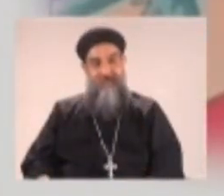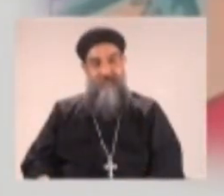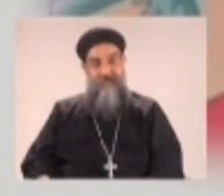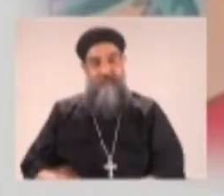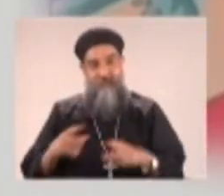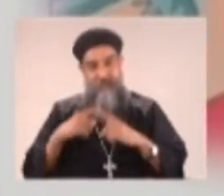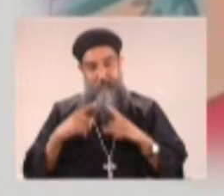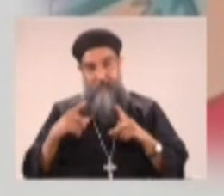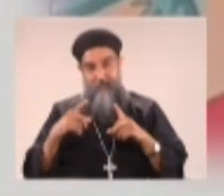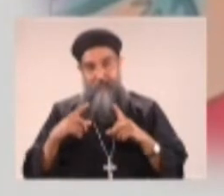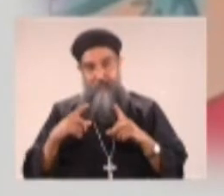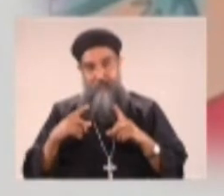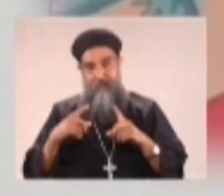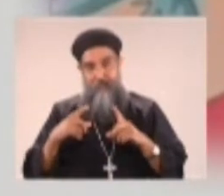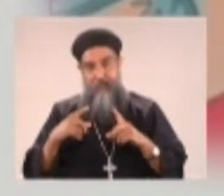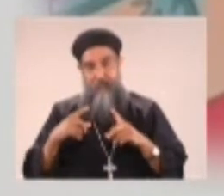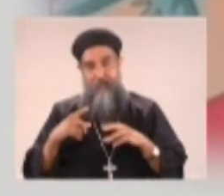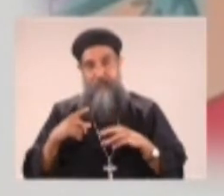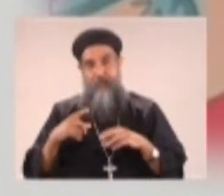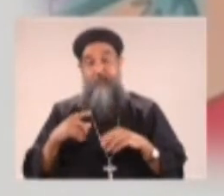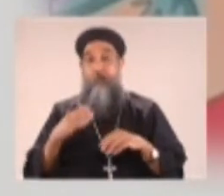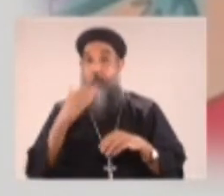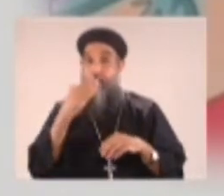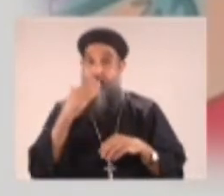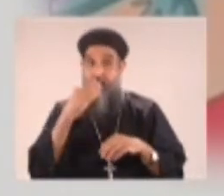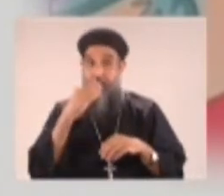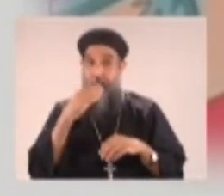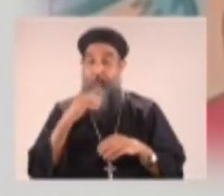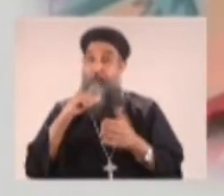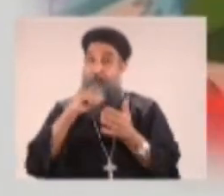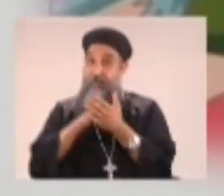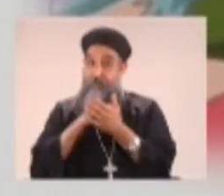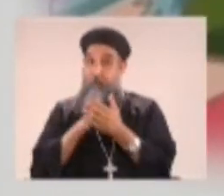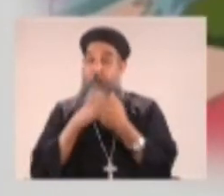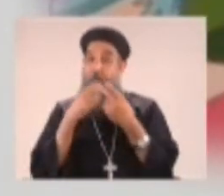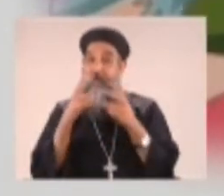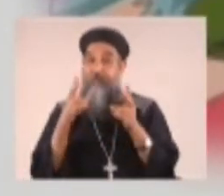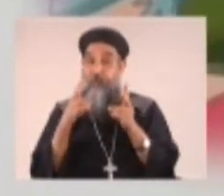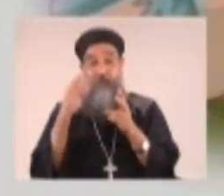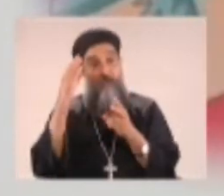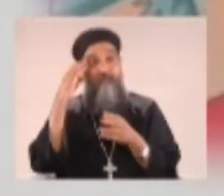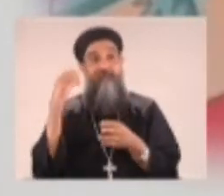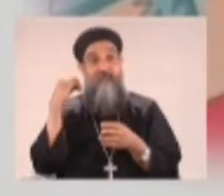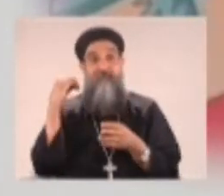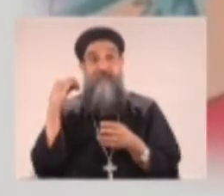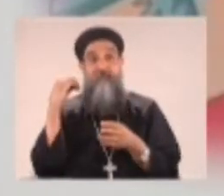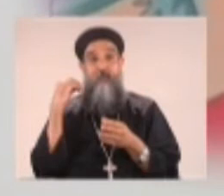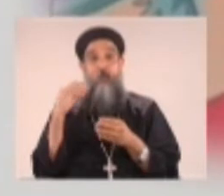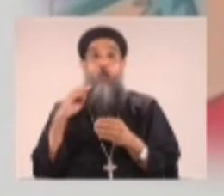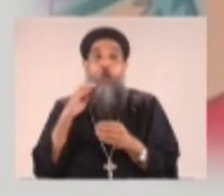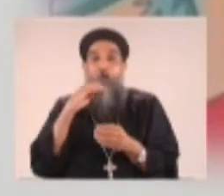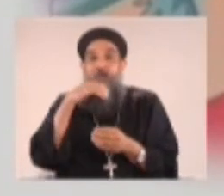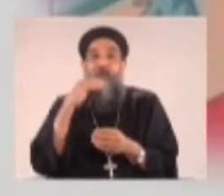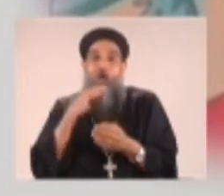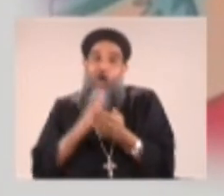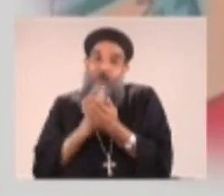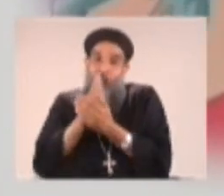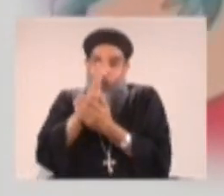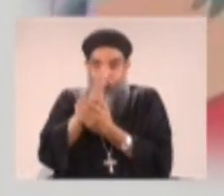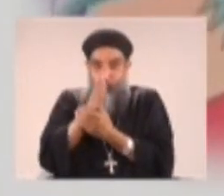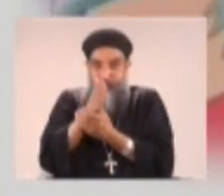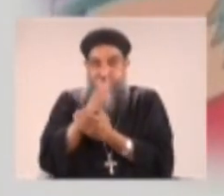مين نسي باب الشقة مفتوح، خلى القطط تيجي